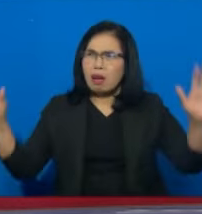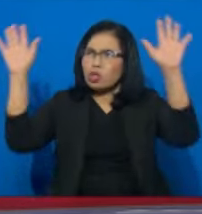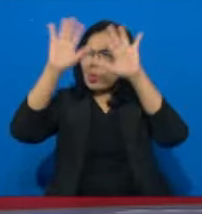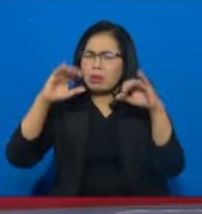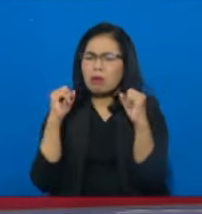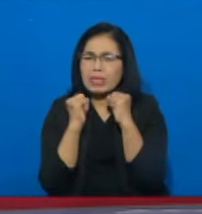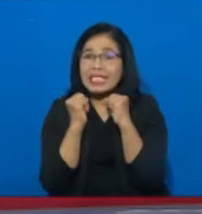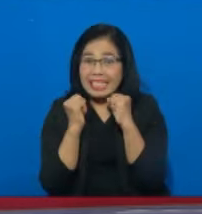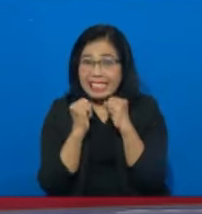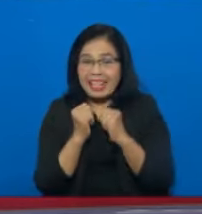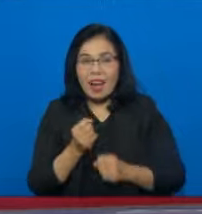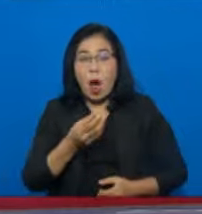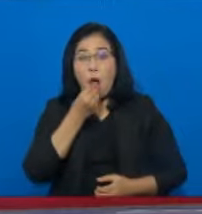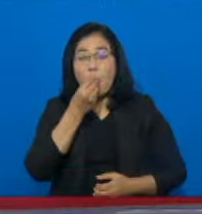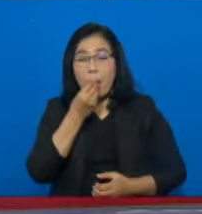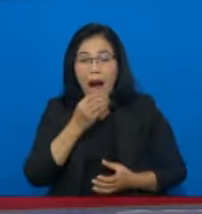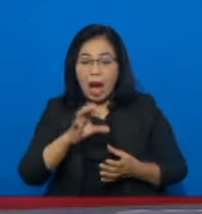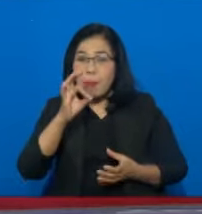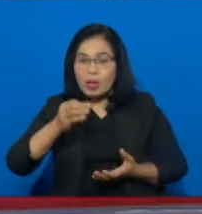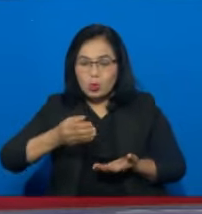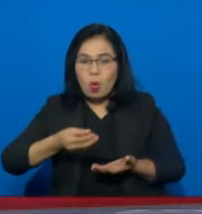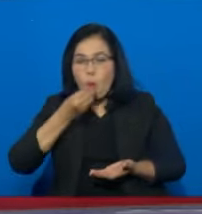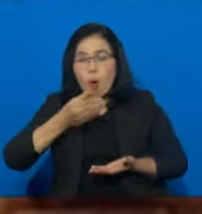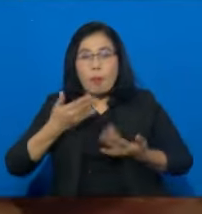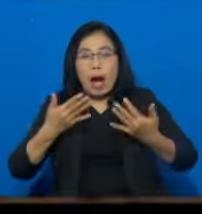tekstur lembut seperti salju.